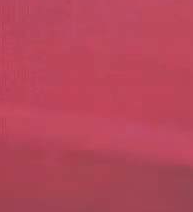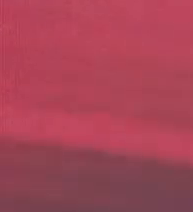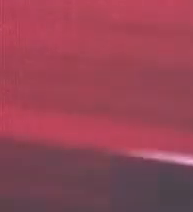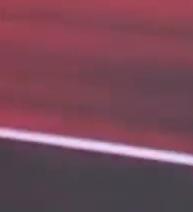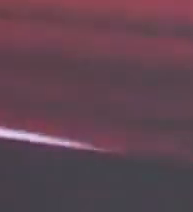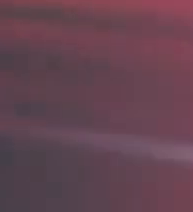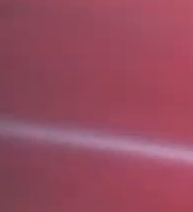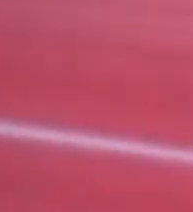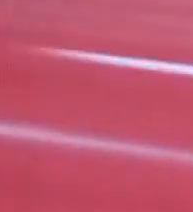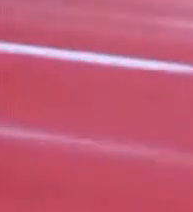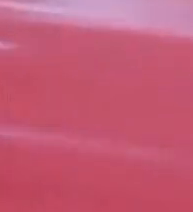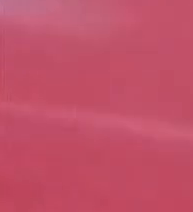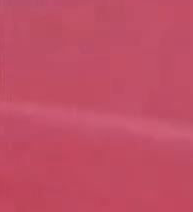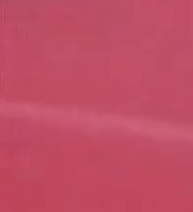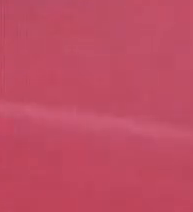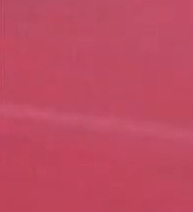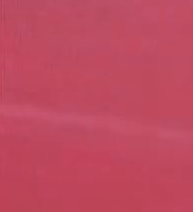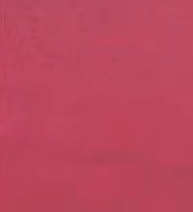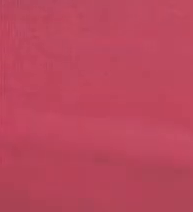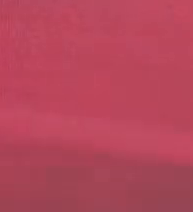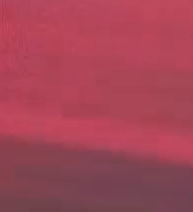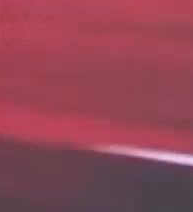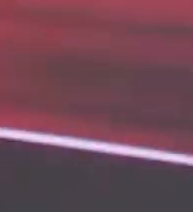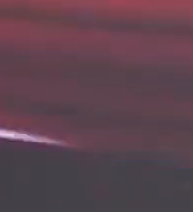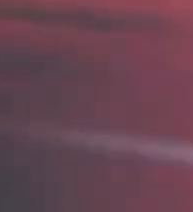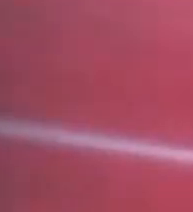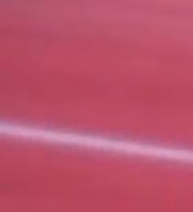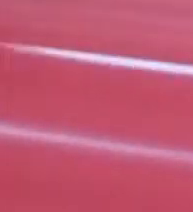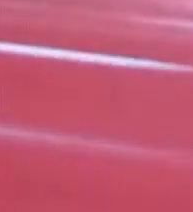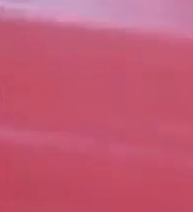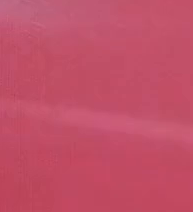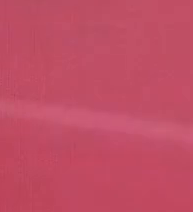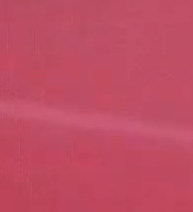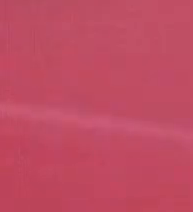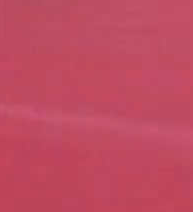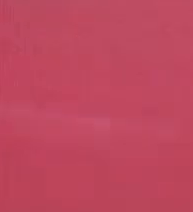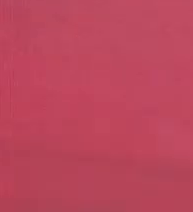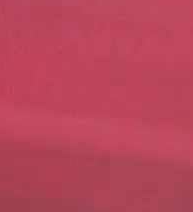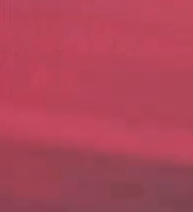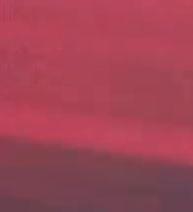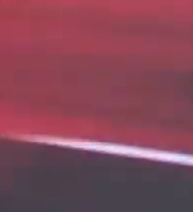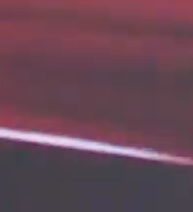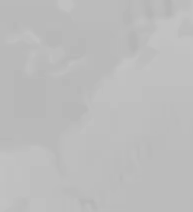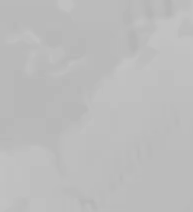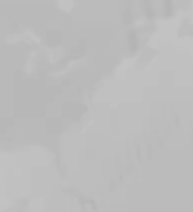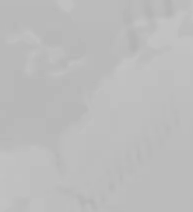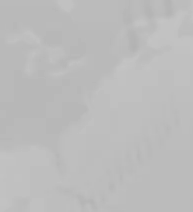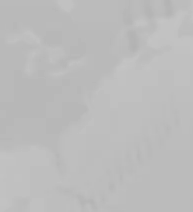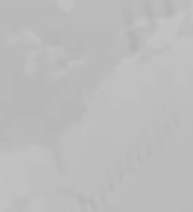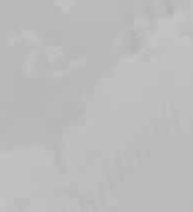Kapuso Abroad, samahan niyo kami sa GMA Pinoy TV at sa www.gmanews.tv.